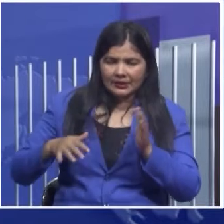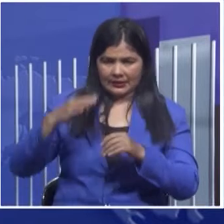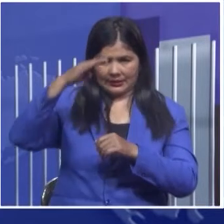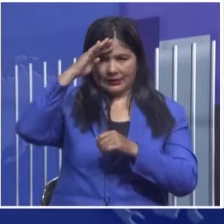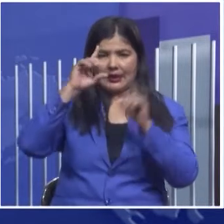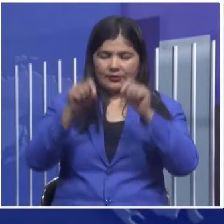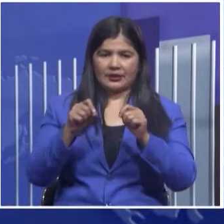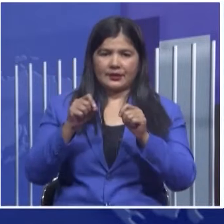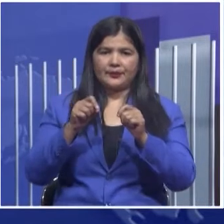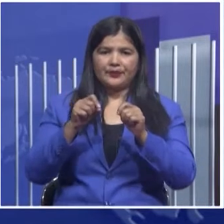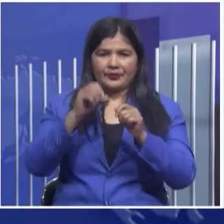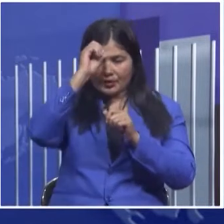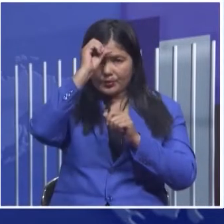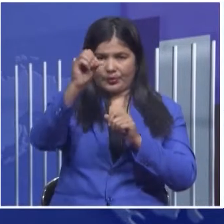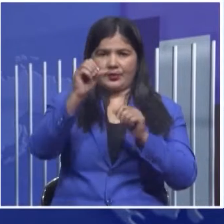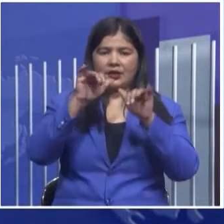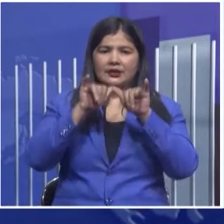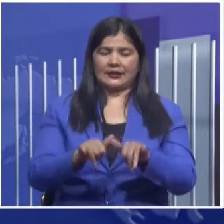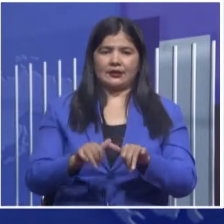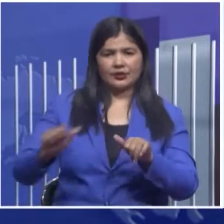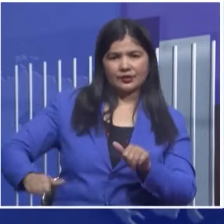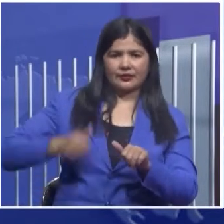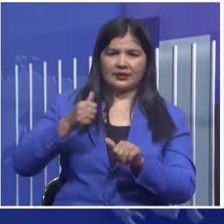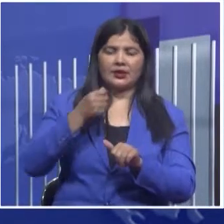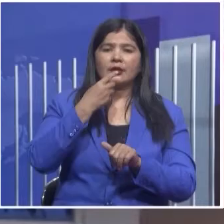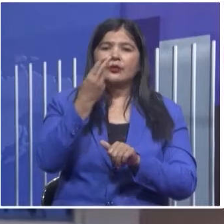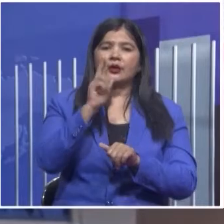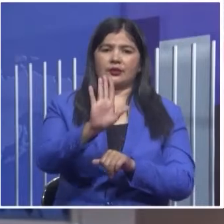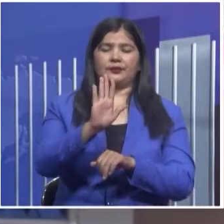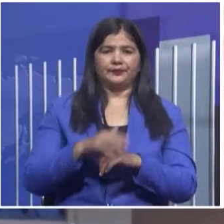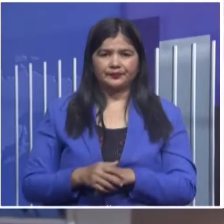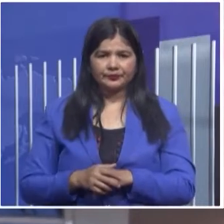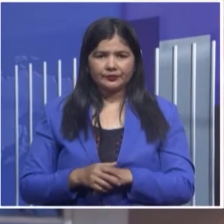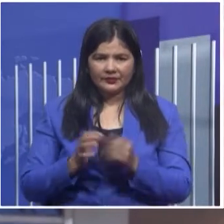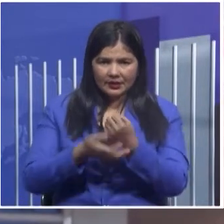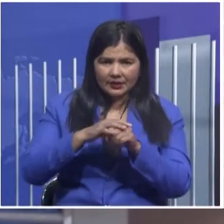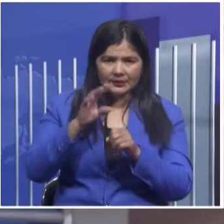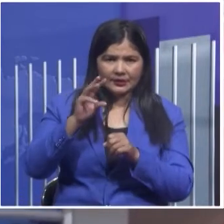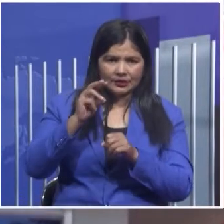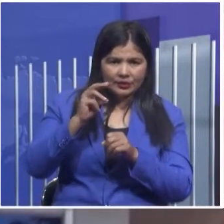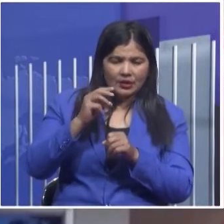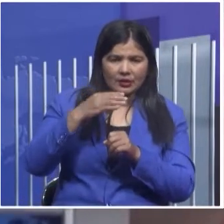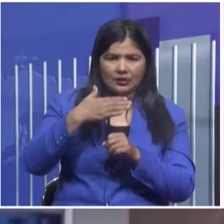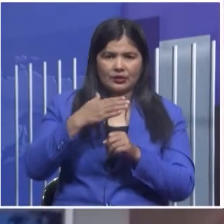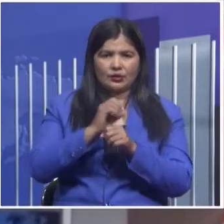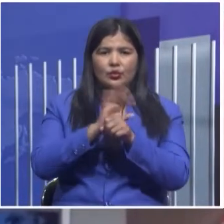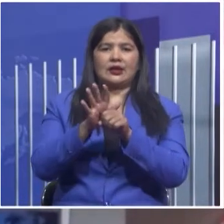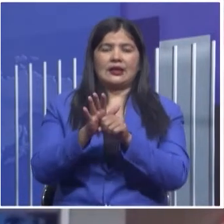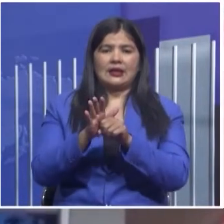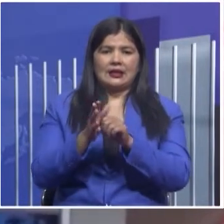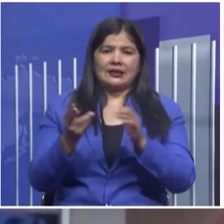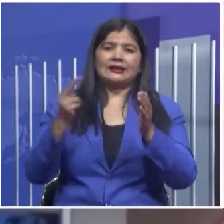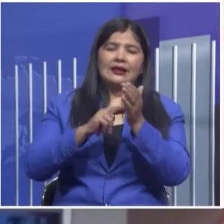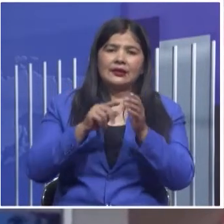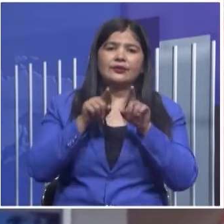पूर्व तयारी गरेको मुख्यमन्त्री जीवन बहादुर शाहीले बताउनुभयो। देशमा तेस्रो लहरको कोरोना महामारी फैलिन थालेसँगै